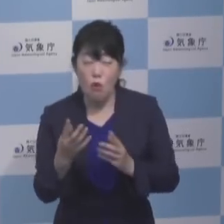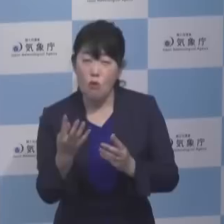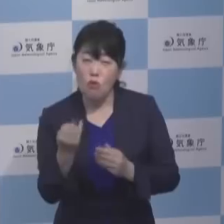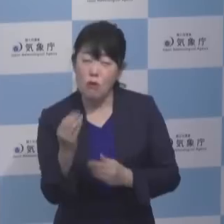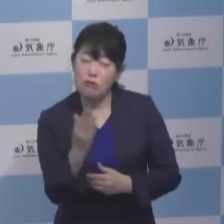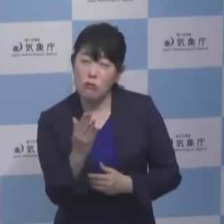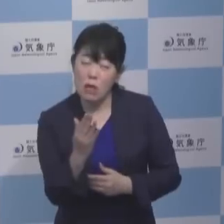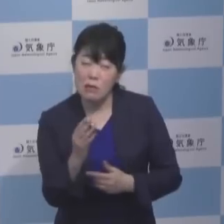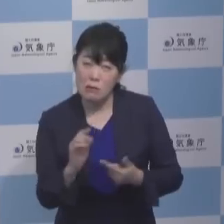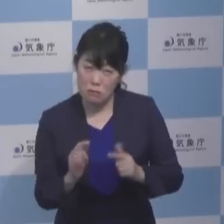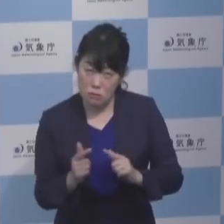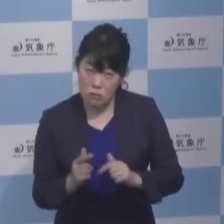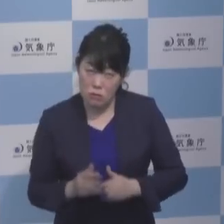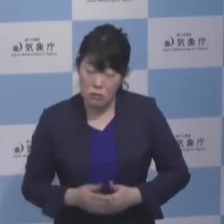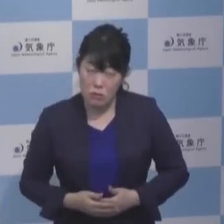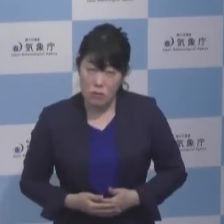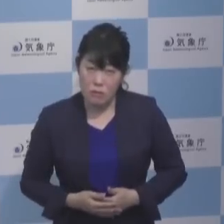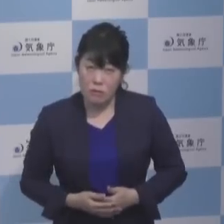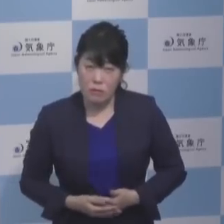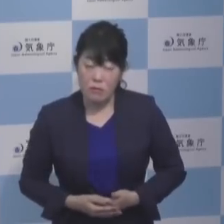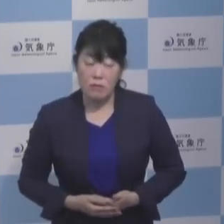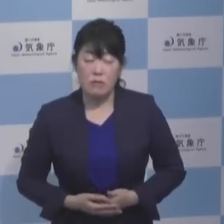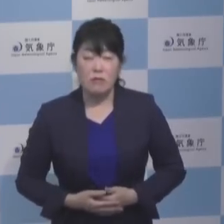は、まあ